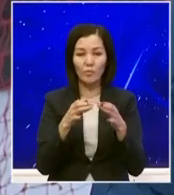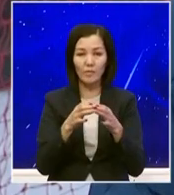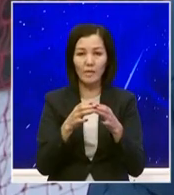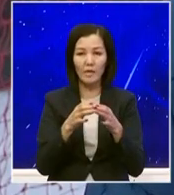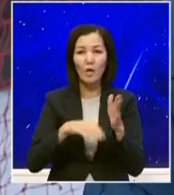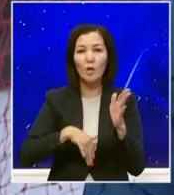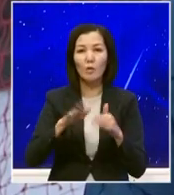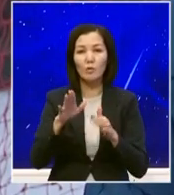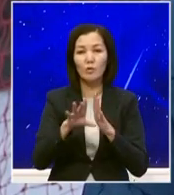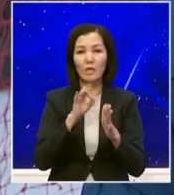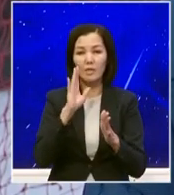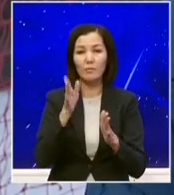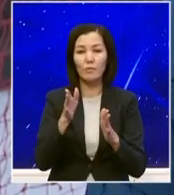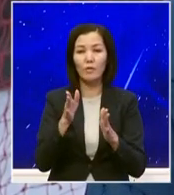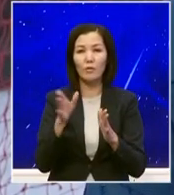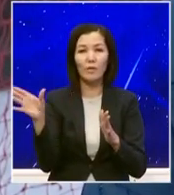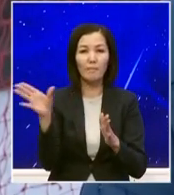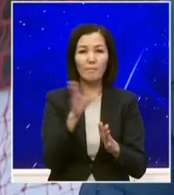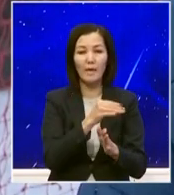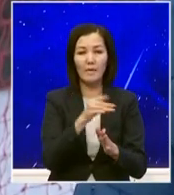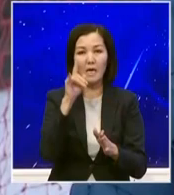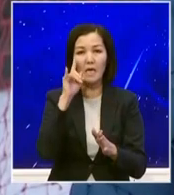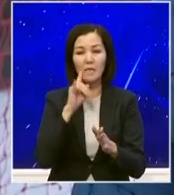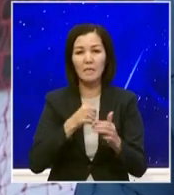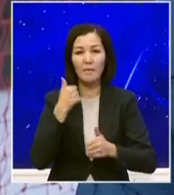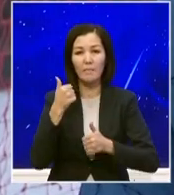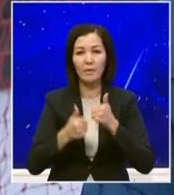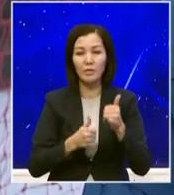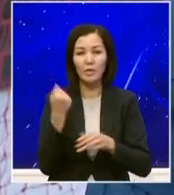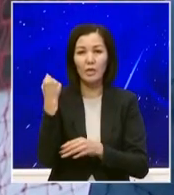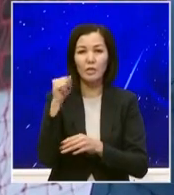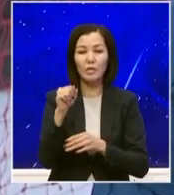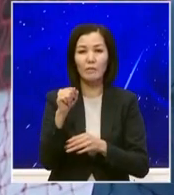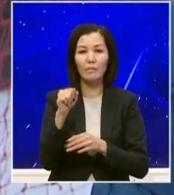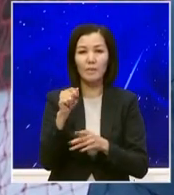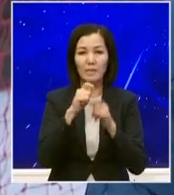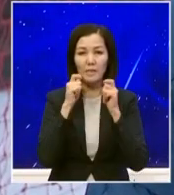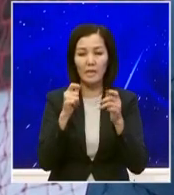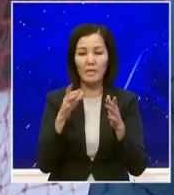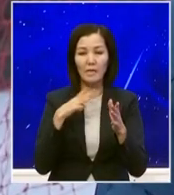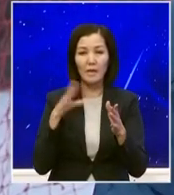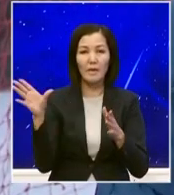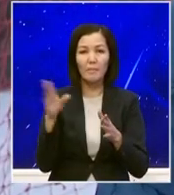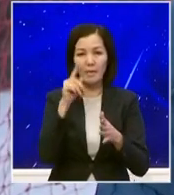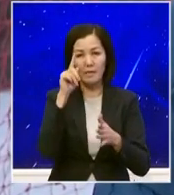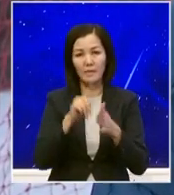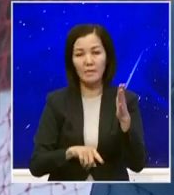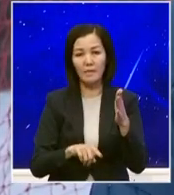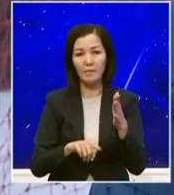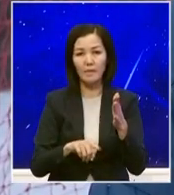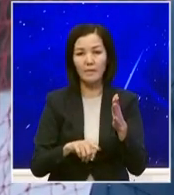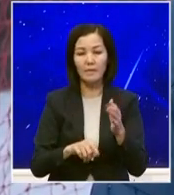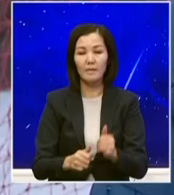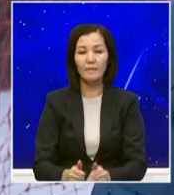арасында үздіктерін анықтайды. Олардың барлығы Қазақстан біріншілігінің жеңімпаздарымен жүлдегерлері. Барлығына үміт артамыз,